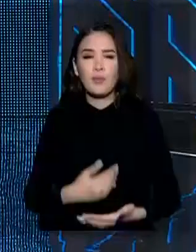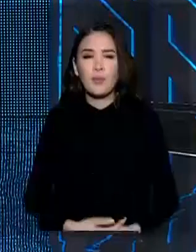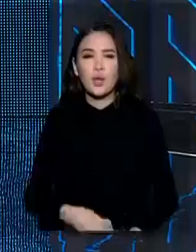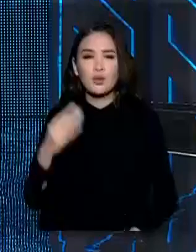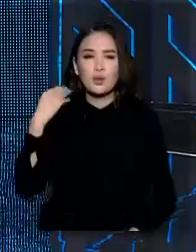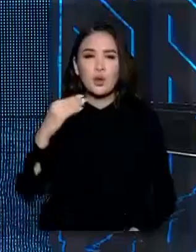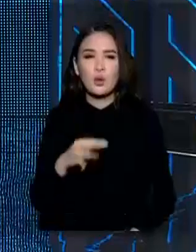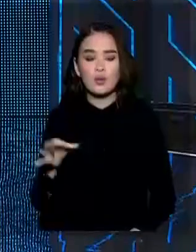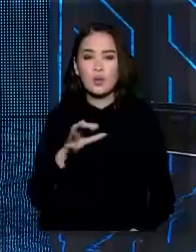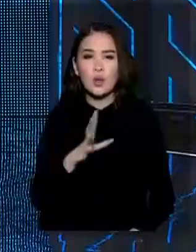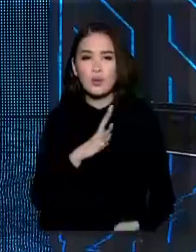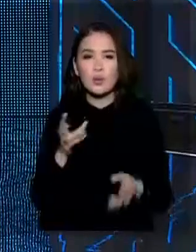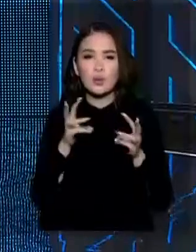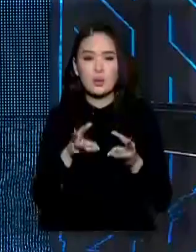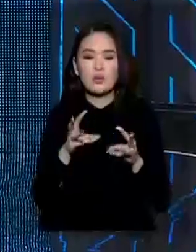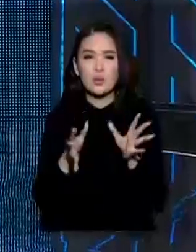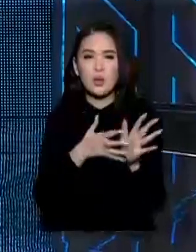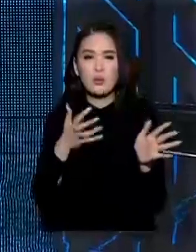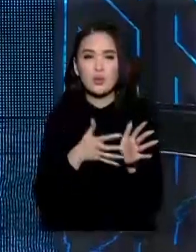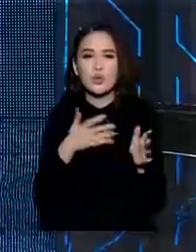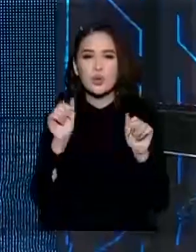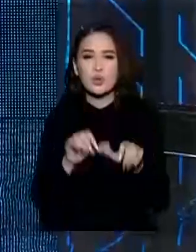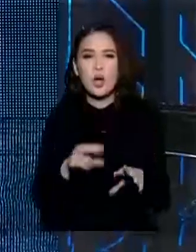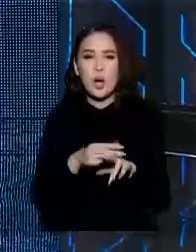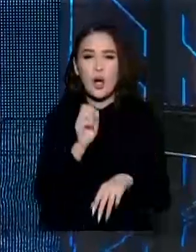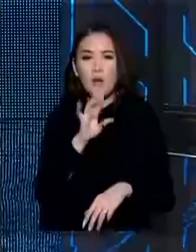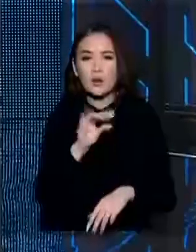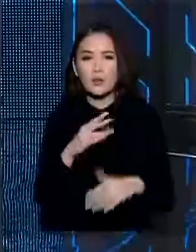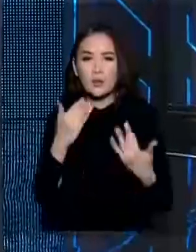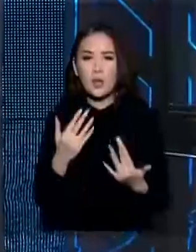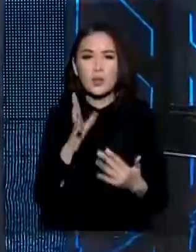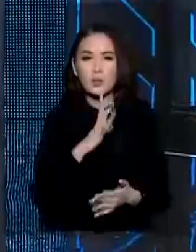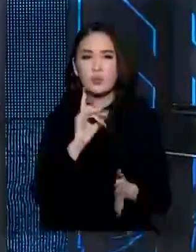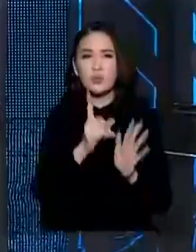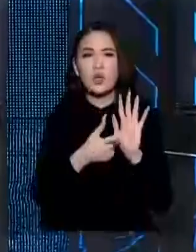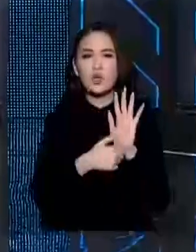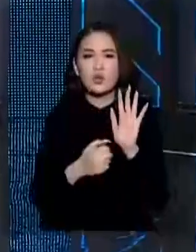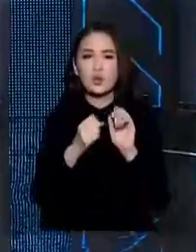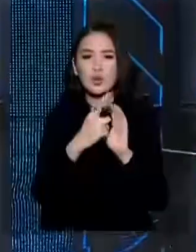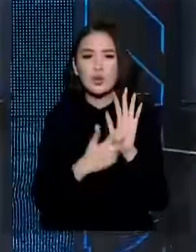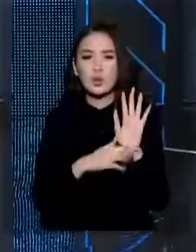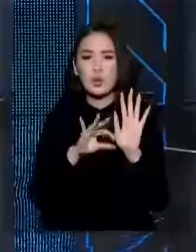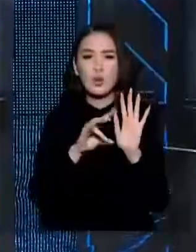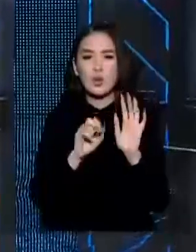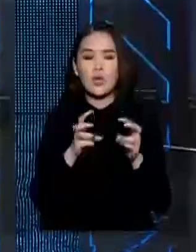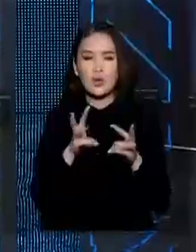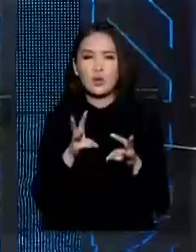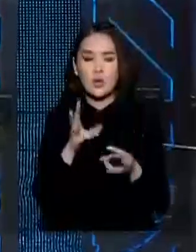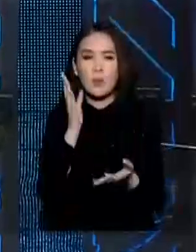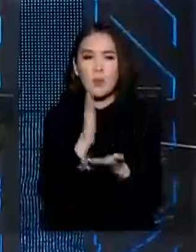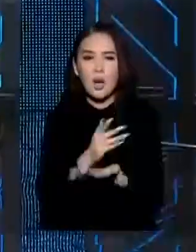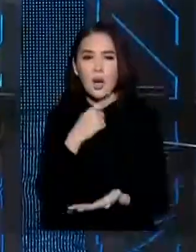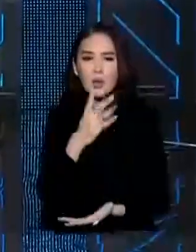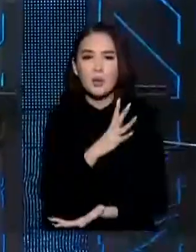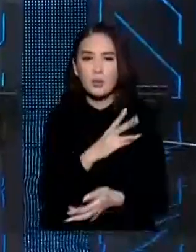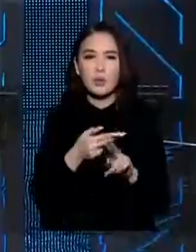Түркістан облысында көмір тапшылығы мәселесі шешіле бастады. Әкімдік өкілдері қазір өңірде 1617 тонна көмір қоры бар екенін